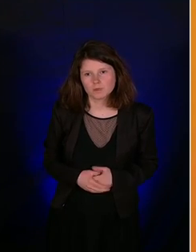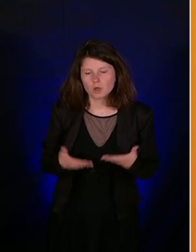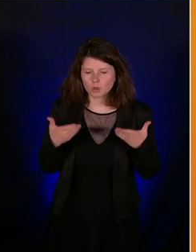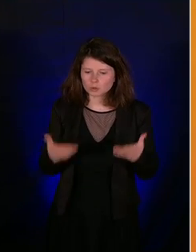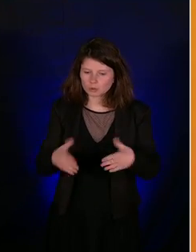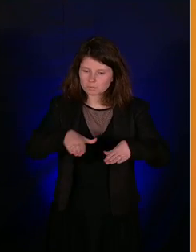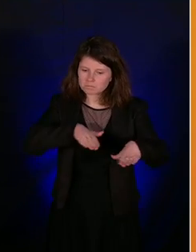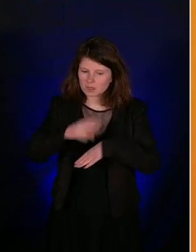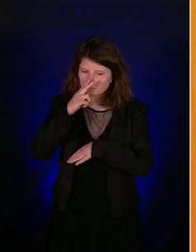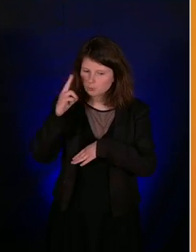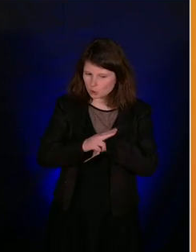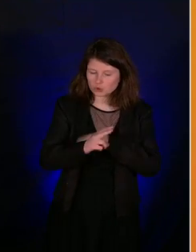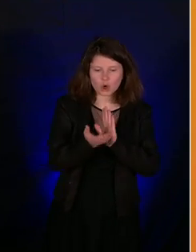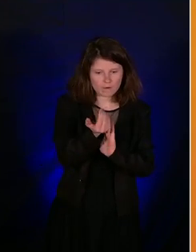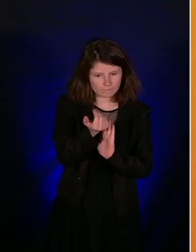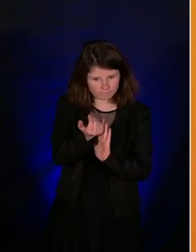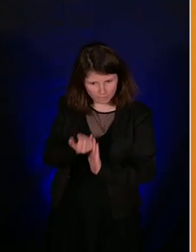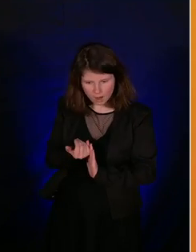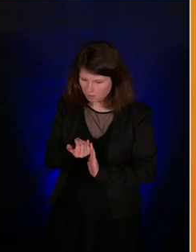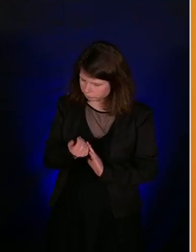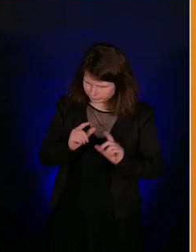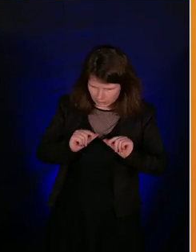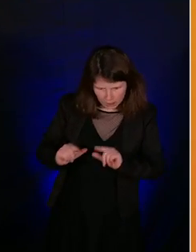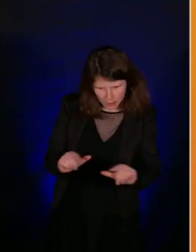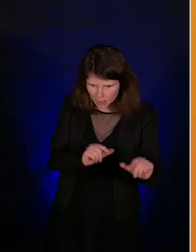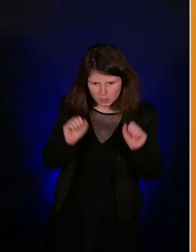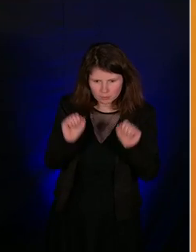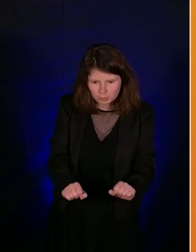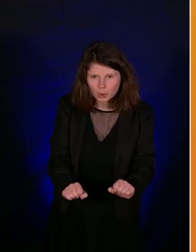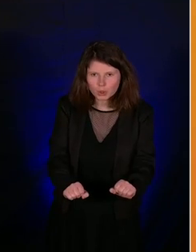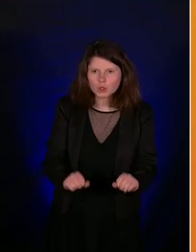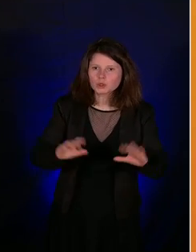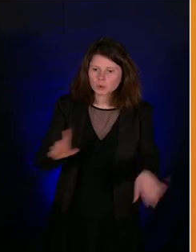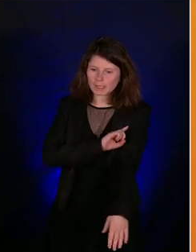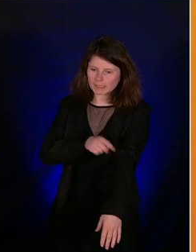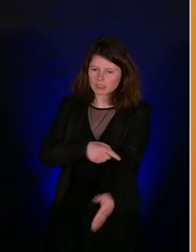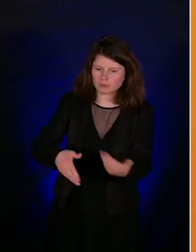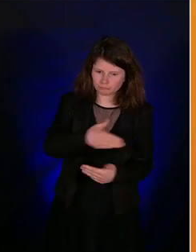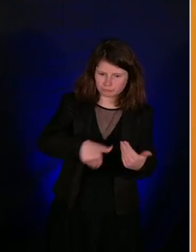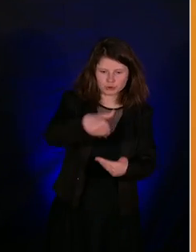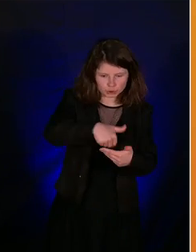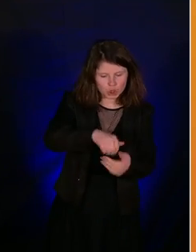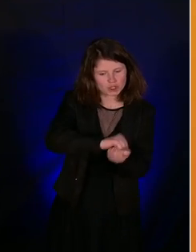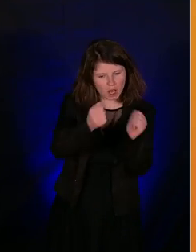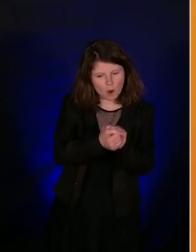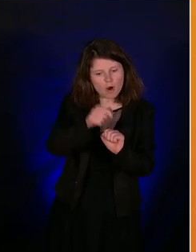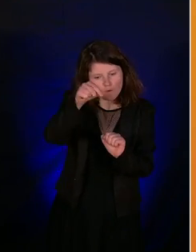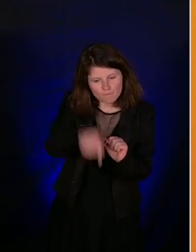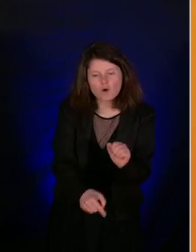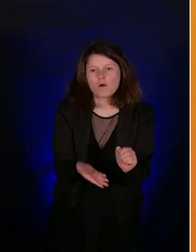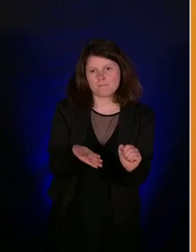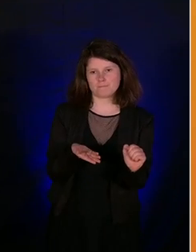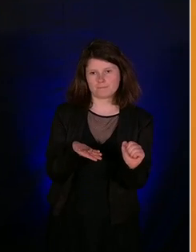ces existe et le charbon doit faire partie du mix énergétique pour la réponse aux besoins dans le cadre d'un service public